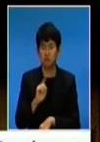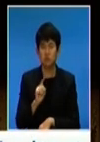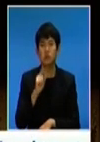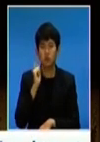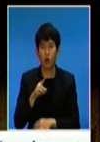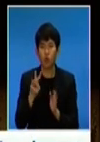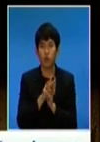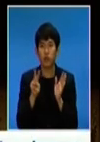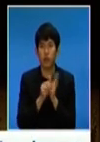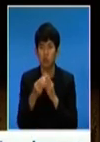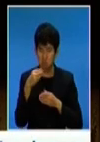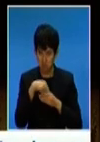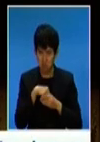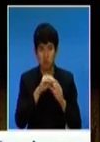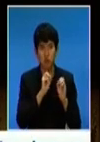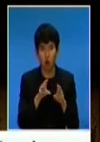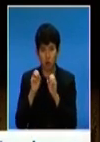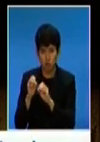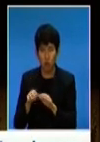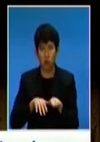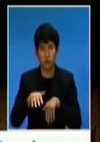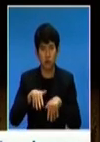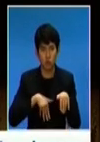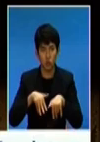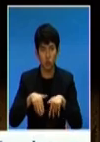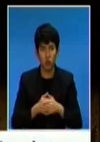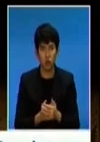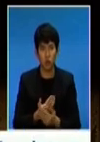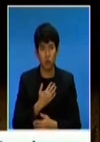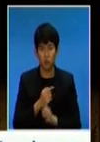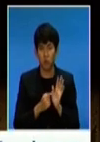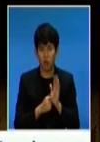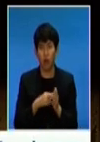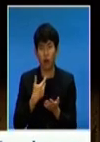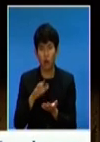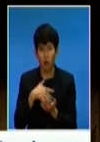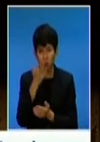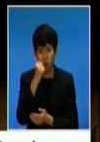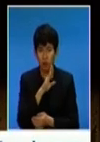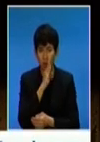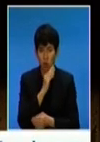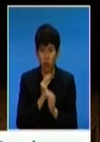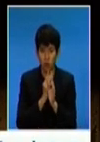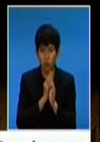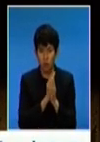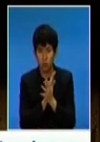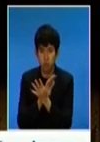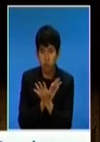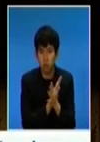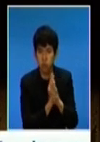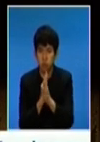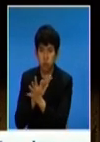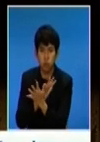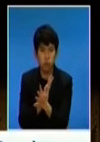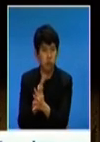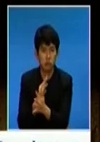ยตัวอย่างที่ผมยกอะครับผมไม่สงวนลิขสิทธิ์อะถ้าเดินแถวเข้าห้องเรียนไม่เรียบร้อยอย่าหวังเล